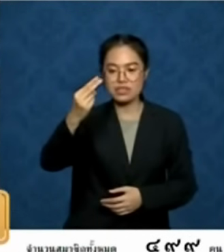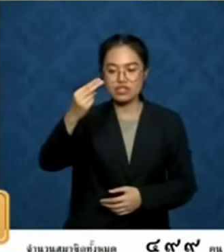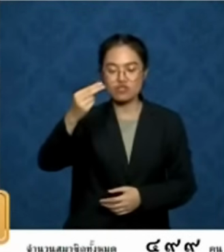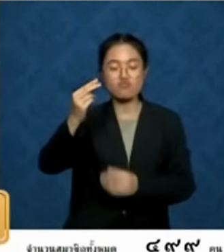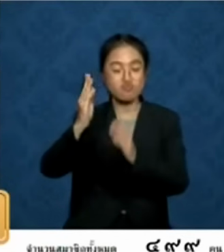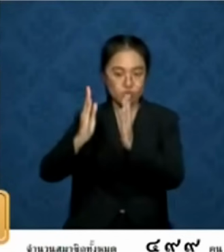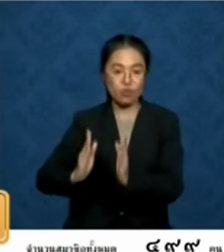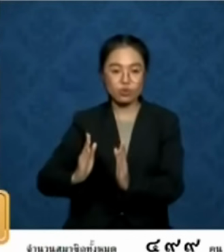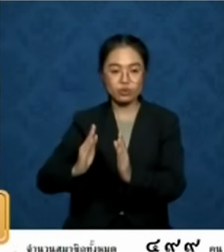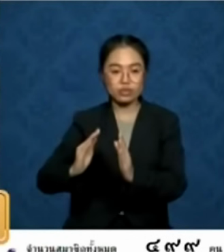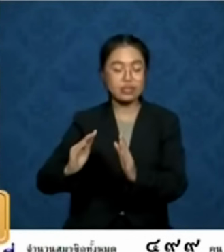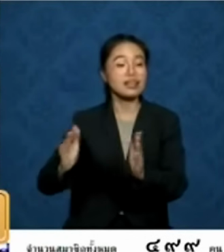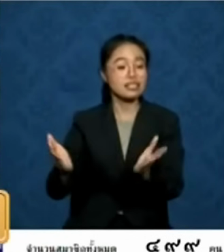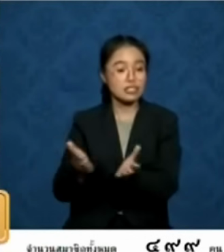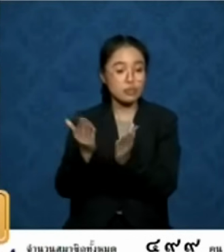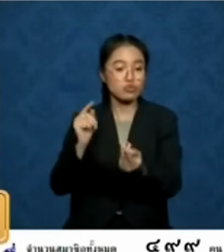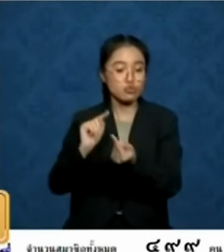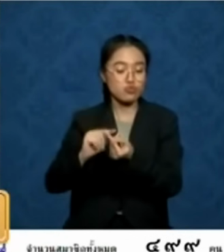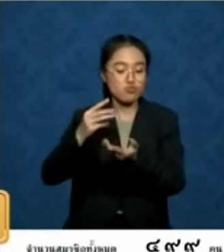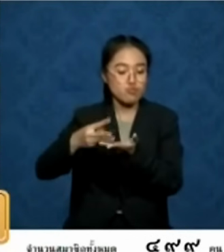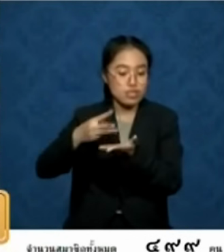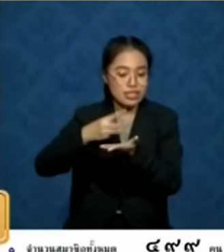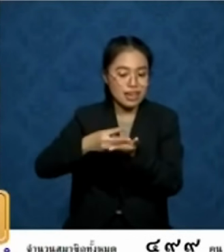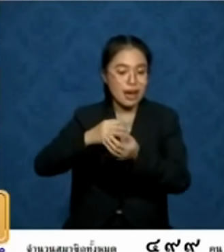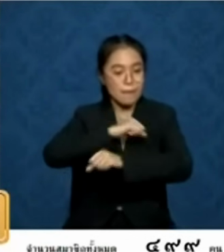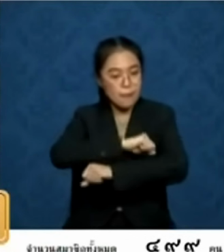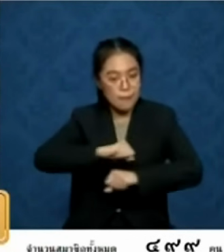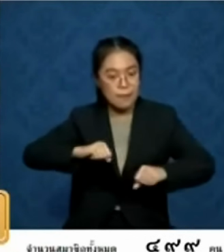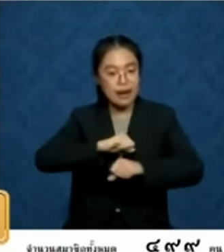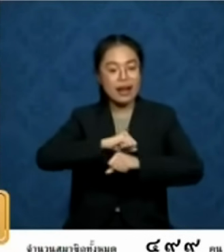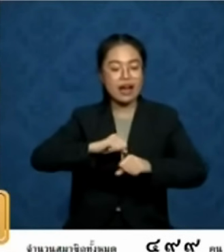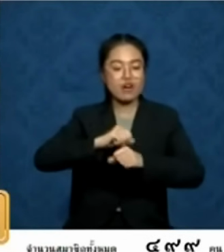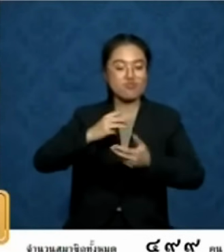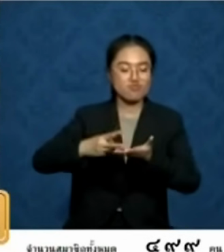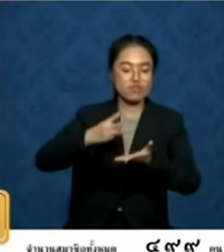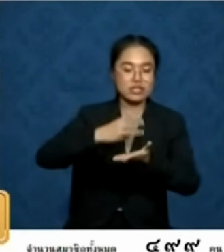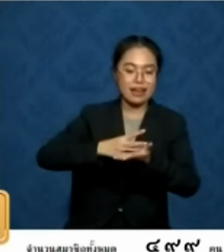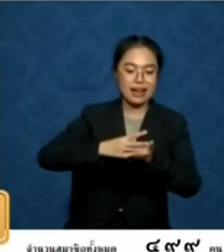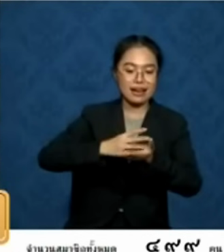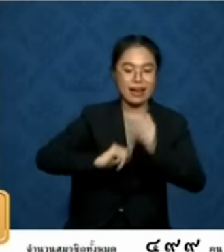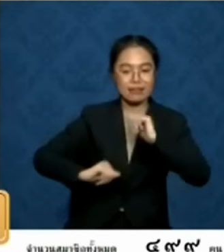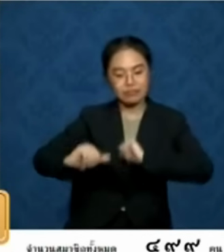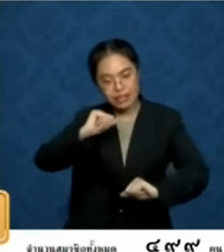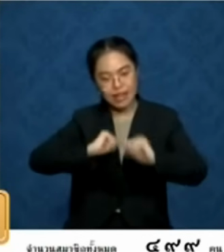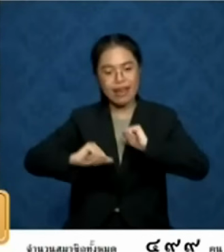วิชาการด้านพละศึกษากีฬาและนันทนาการ